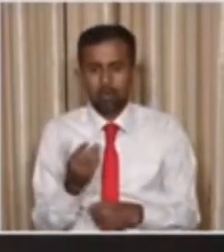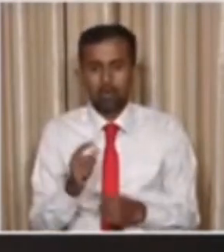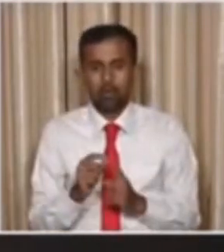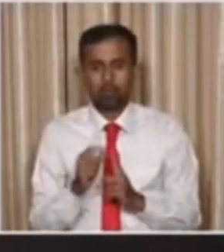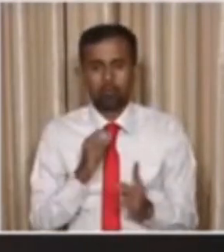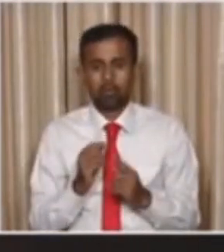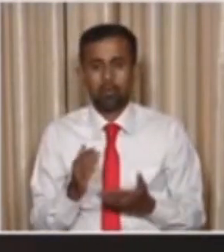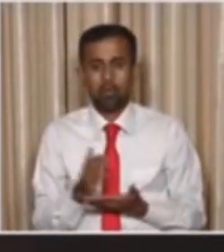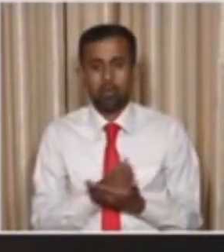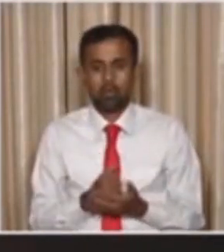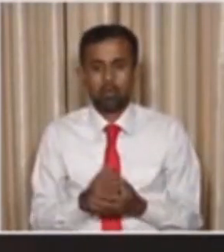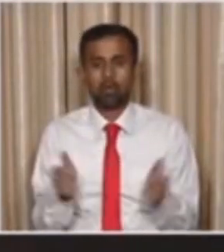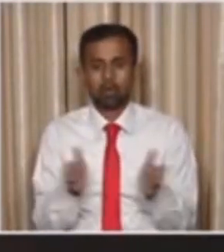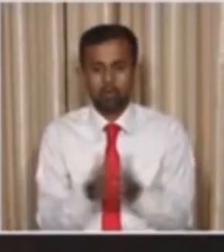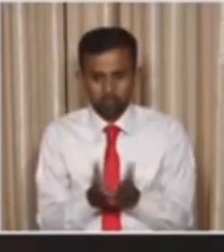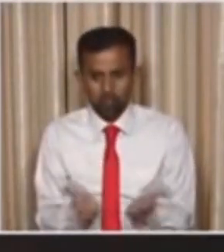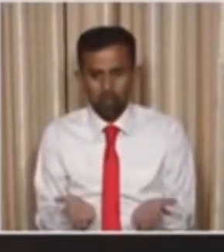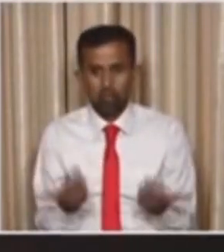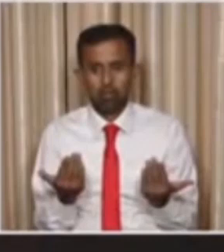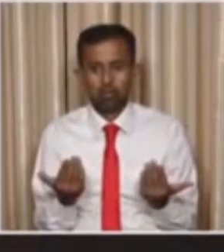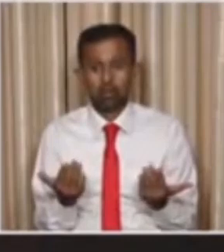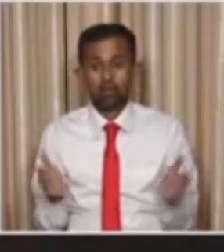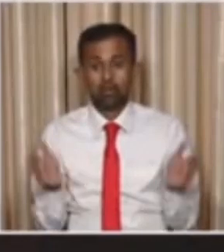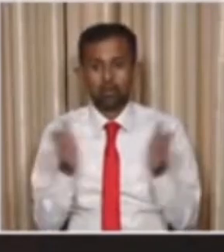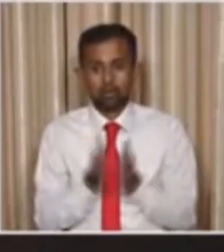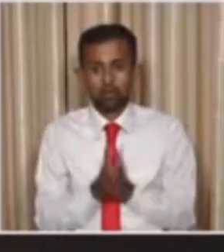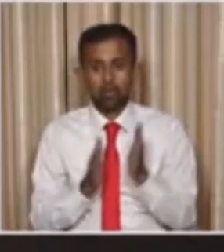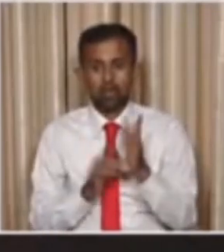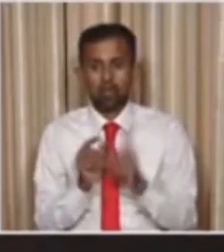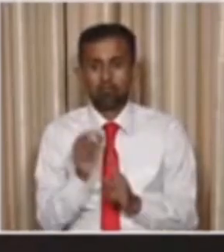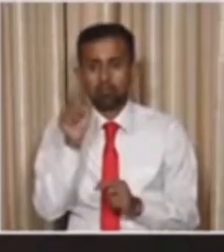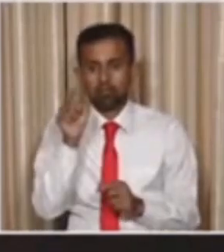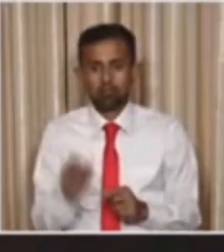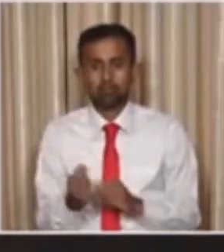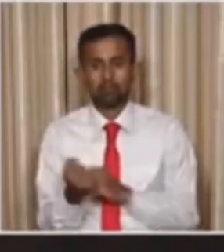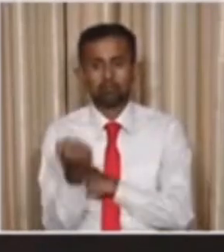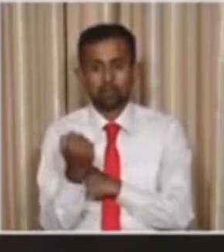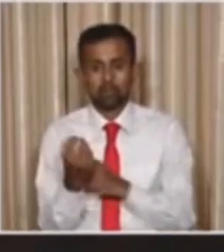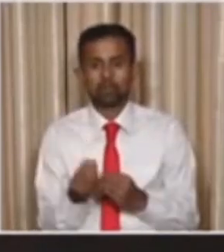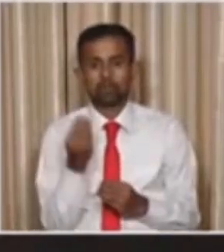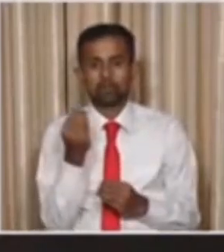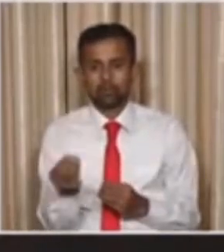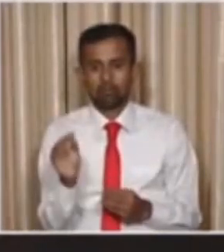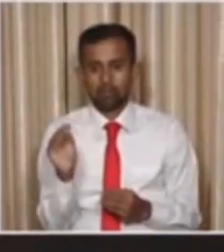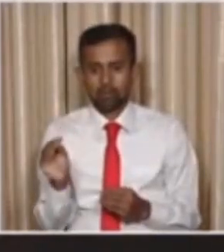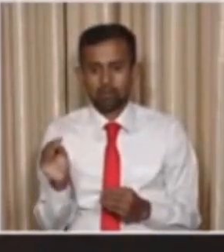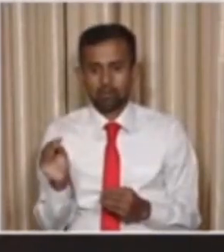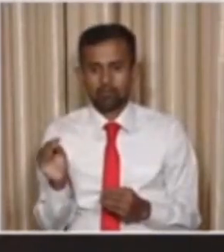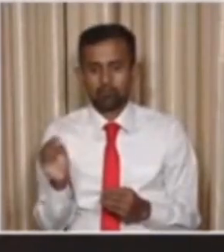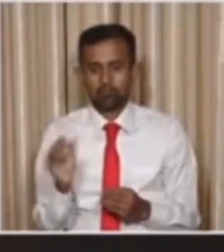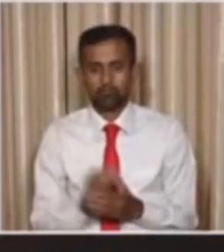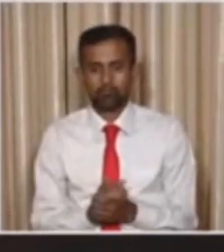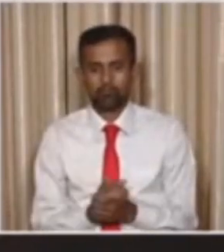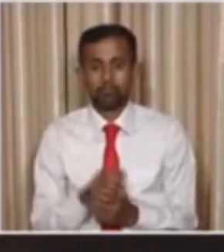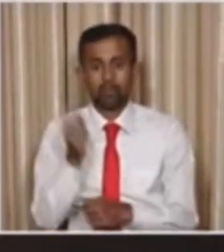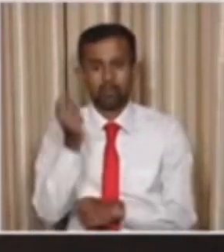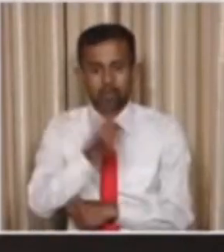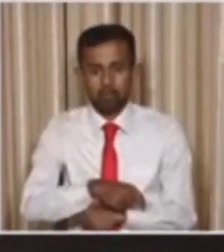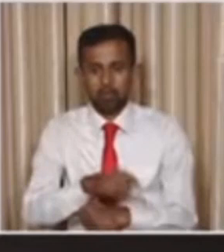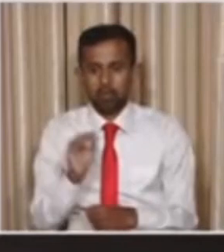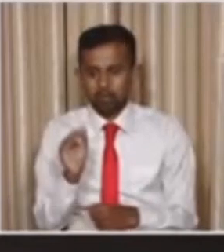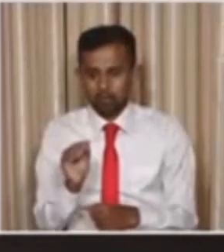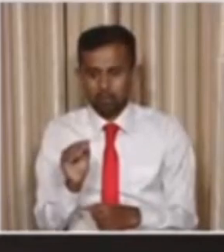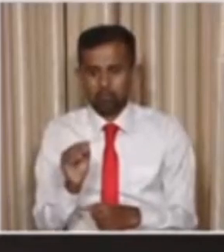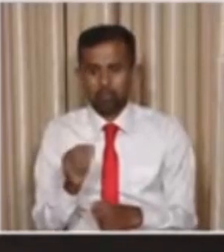පාර්ලිමේන්තුවේ සියලු දෙනා එකතු වෙන්න ඕන. ඒ එකතු වෙන්න ඇමතිවරයා යම් හයියක් දෙනවා නම් ඒකට පියවරක් තියනවා නම්